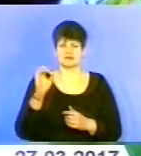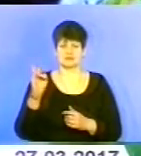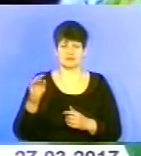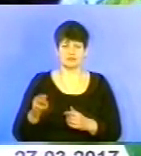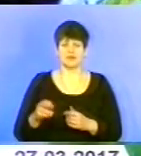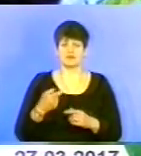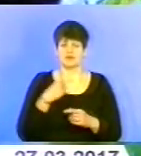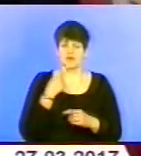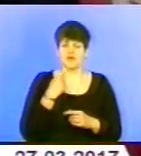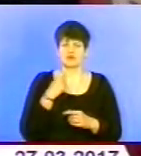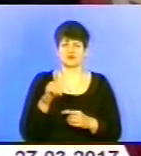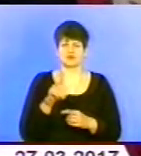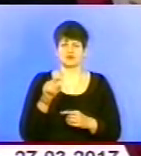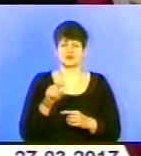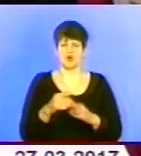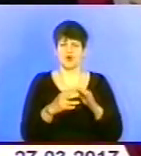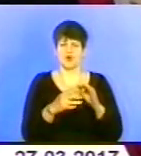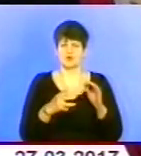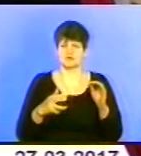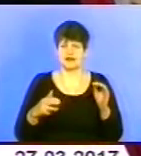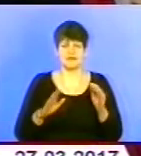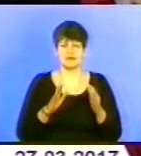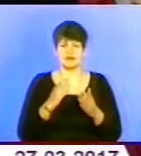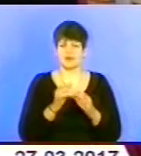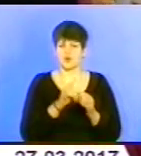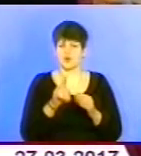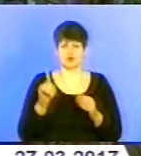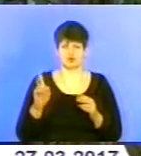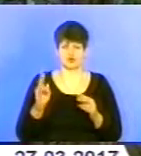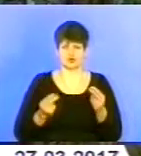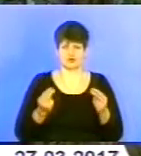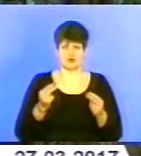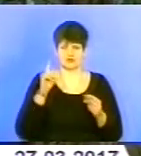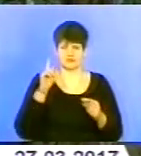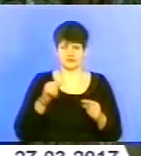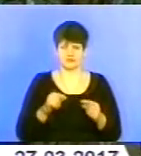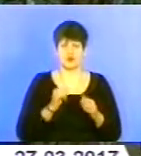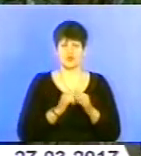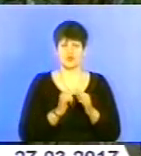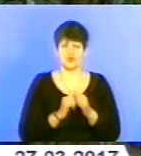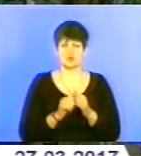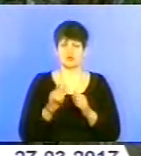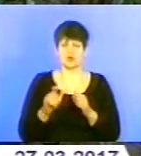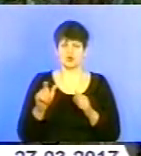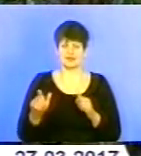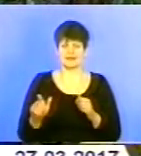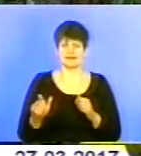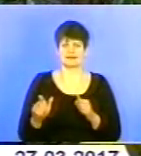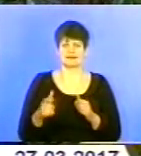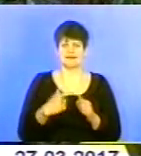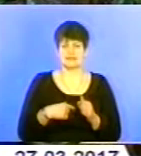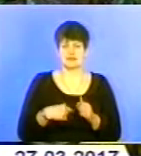Митець зазначає, що кобзарем є не усякий, хто грає на бандурі. Кожна людина для себе